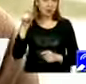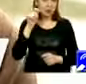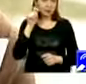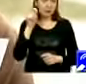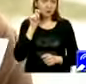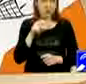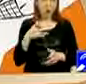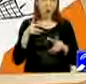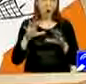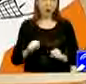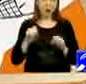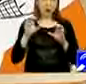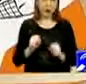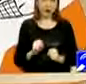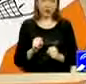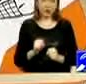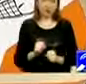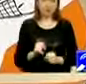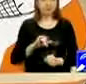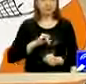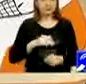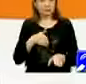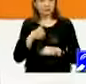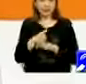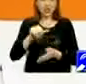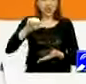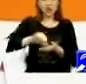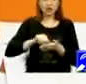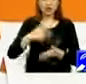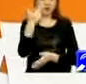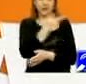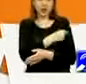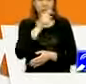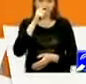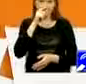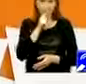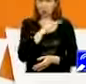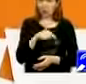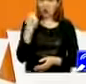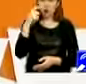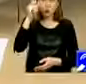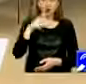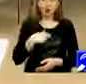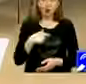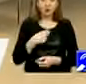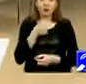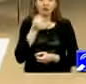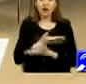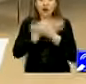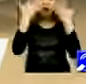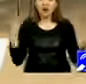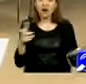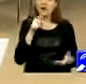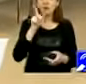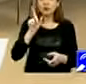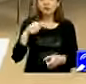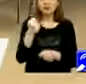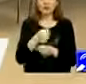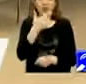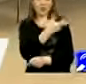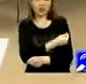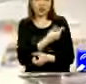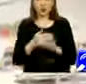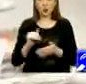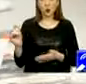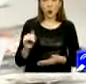număr tot timpul ocupat. Deși a mers la toate centrele de vaccinare din oraș, nimeni nu a putut o lămuri pe femeie unde își poate vaccina